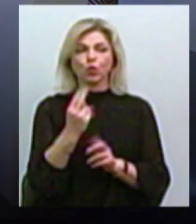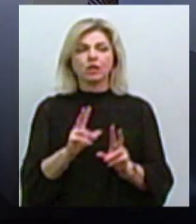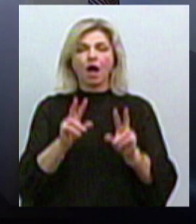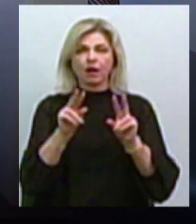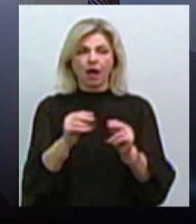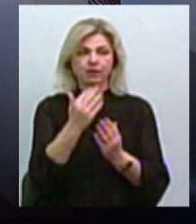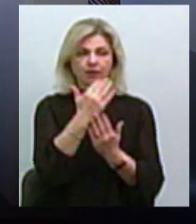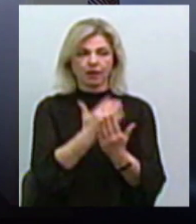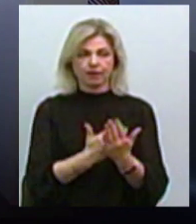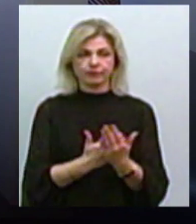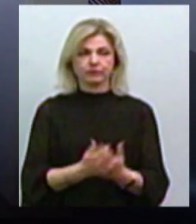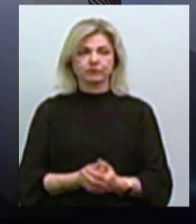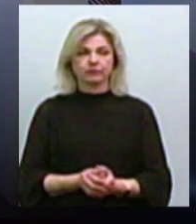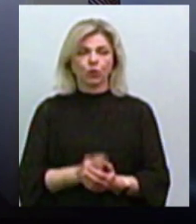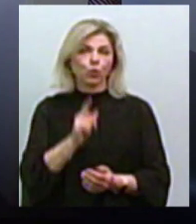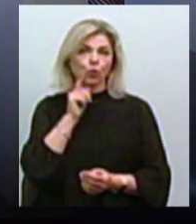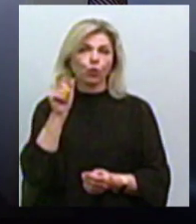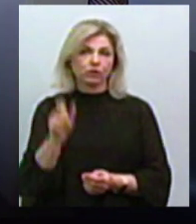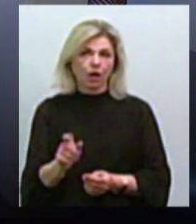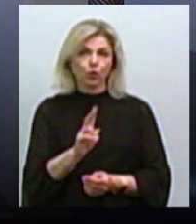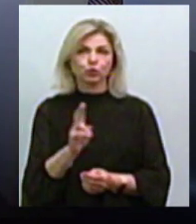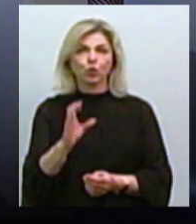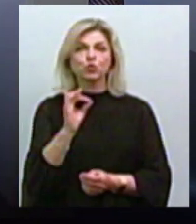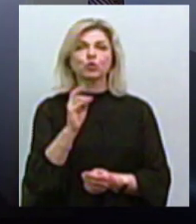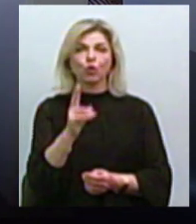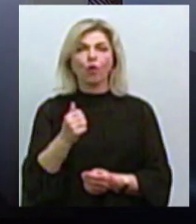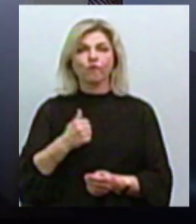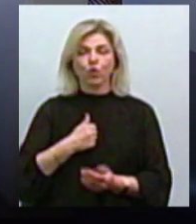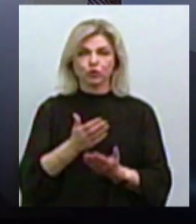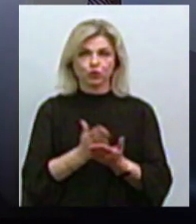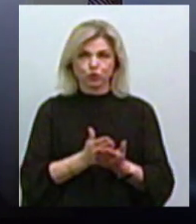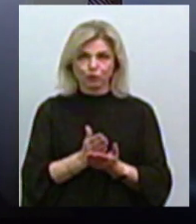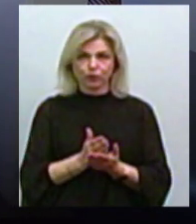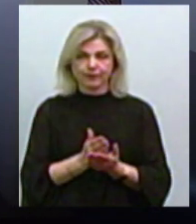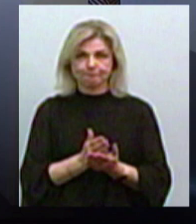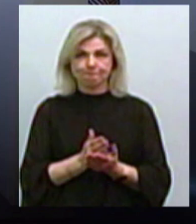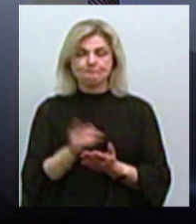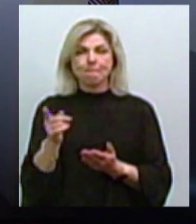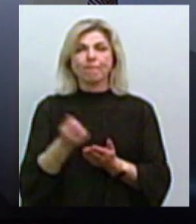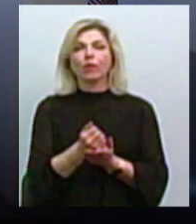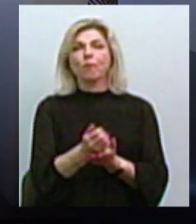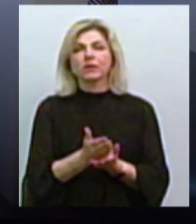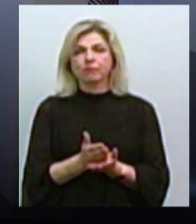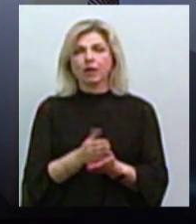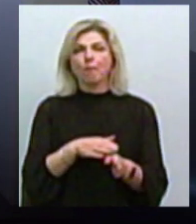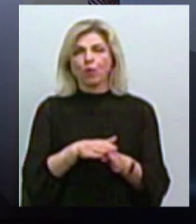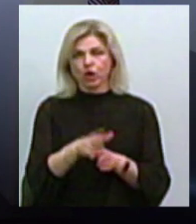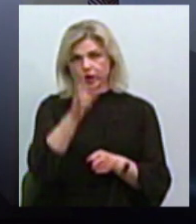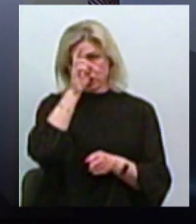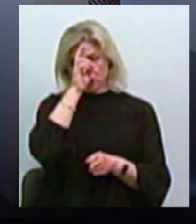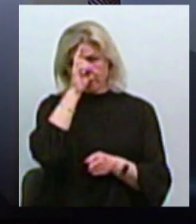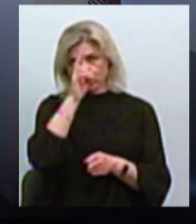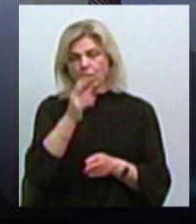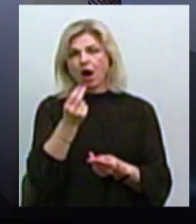Саме юнак, який проходить строкову військову службу, він забезпечується повністю державою.